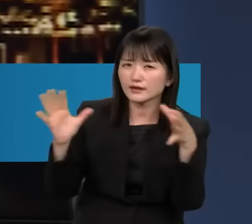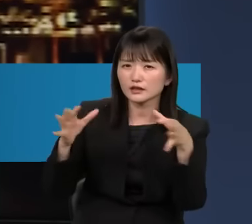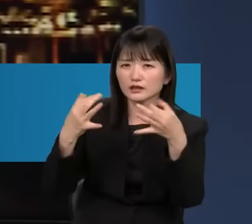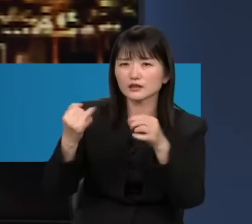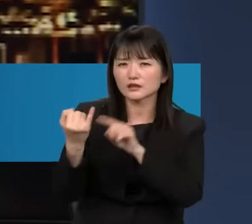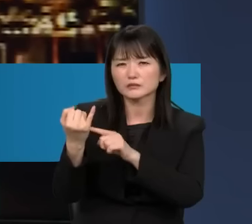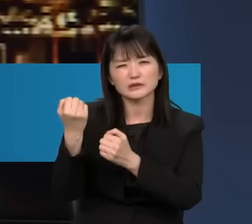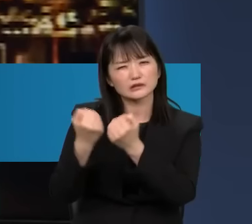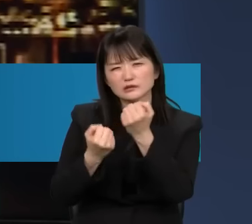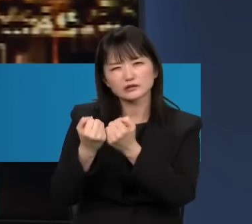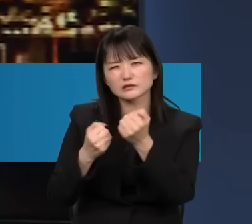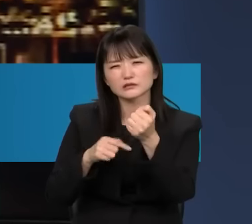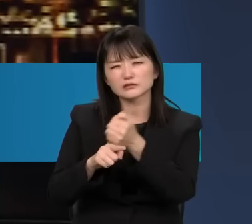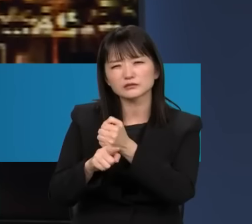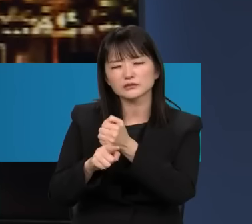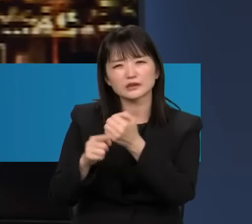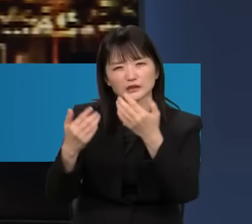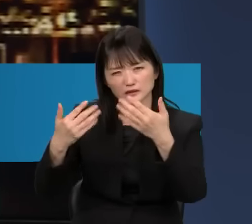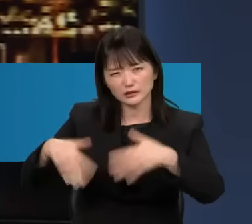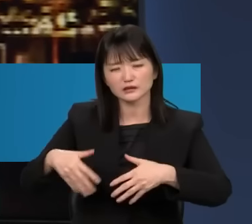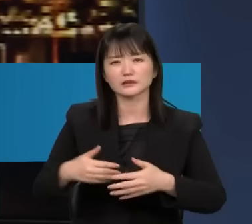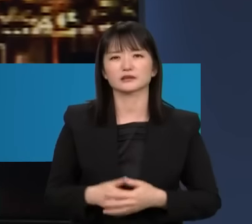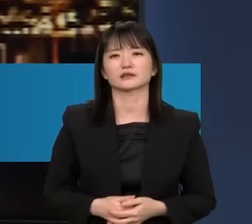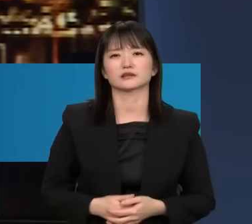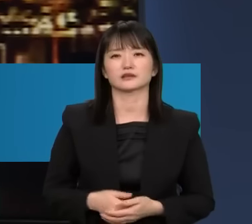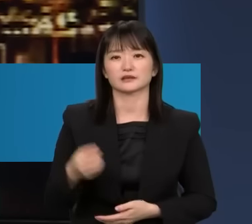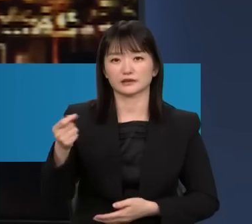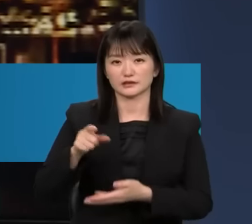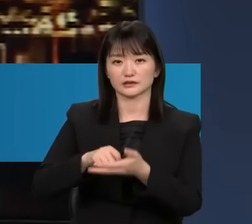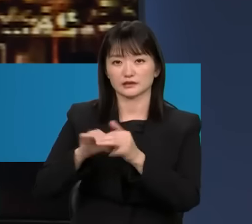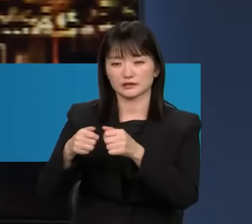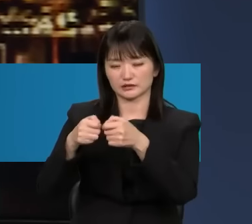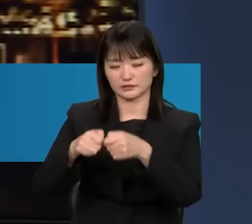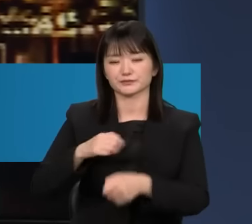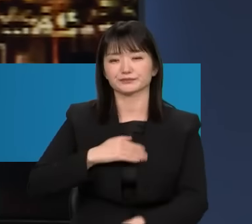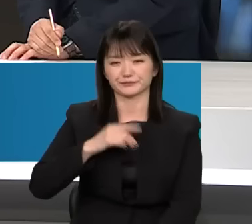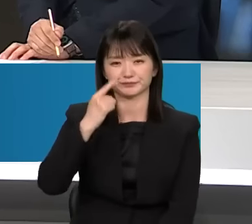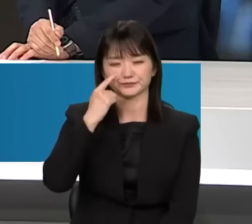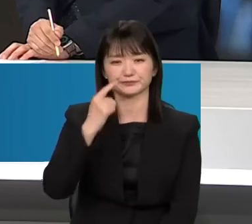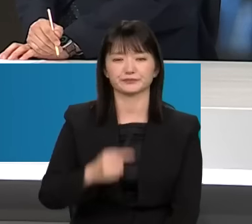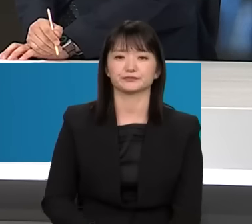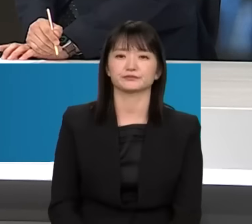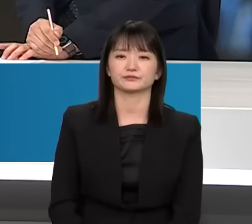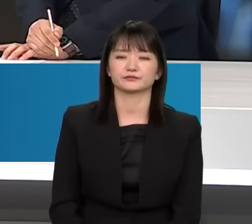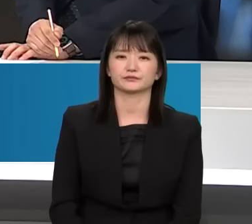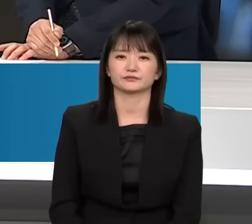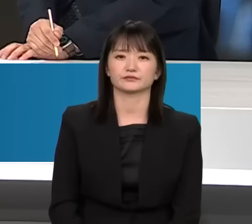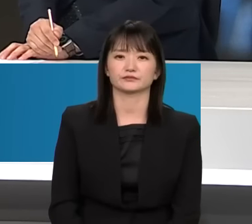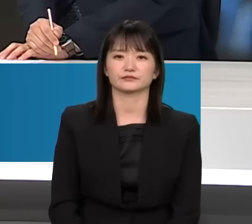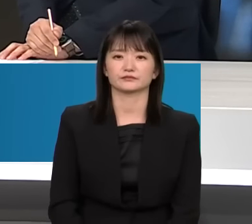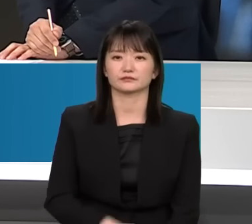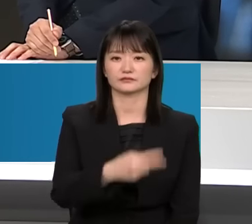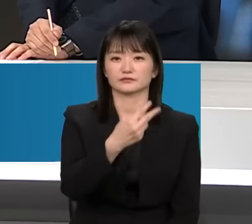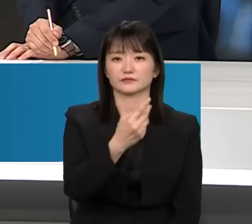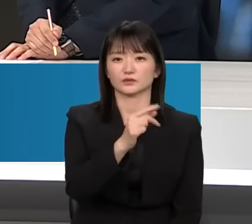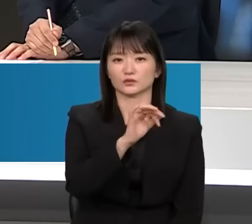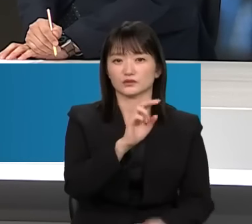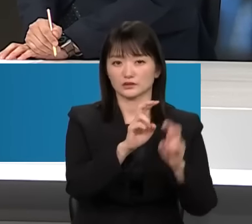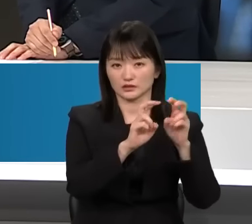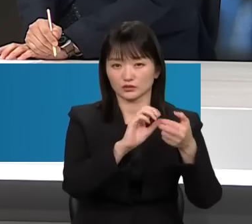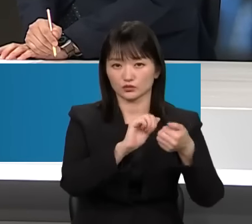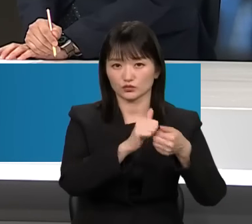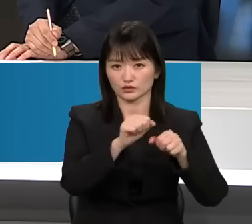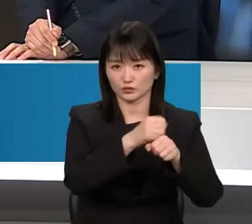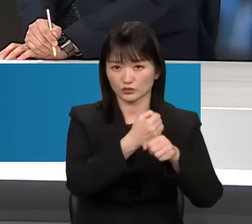약해졌습니다 다시 법조팀 스튜디오에서 좀더 짚어보겠습니다 그도